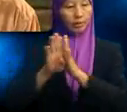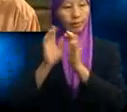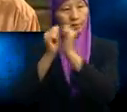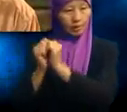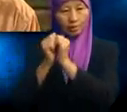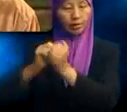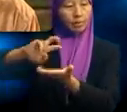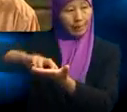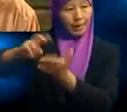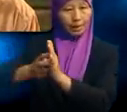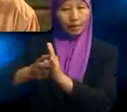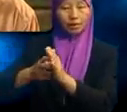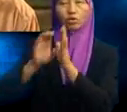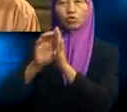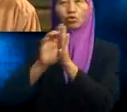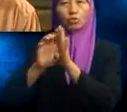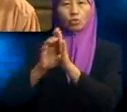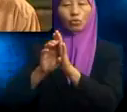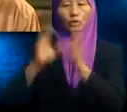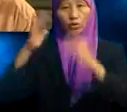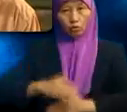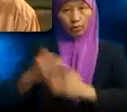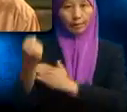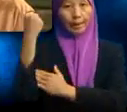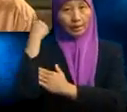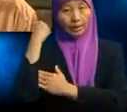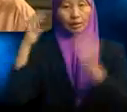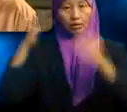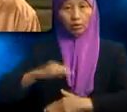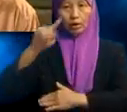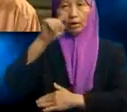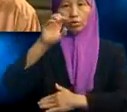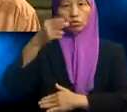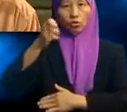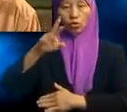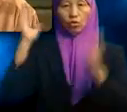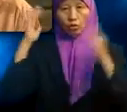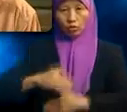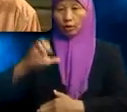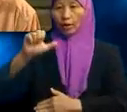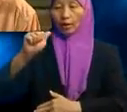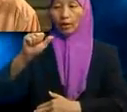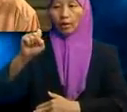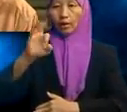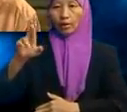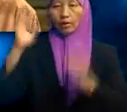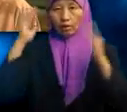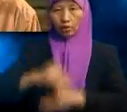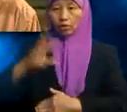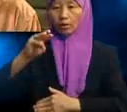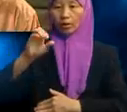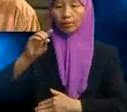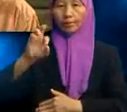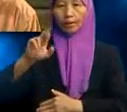itu ialah seperti solat subuh, solat zuhur, solat asar, solat maghrib